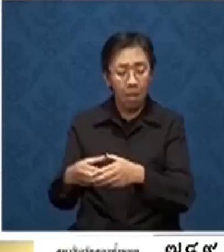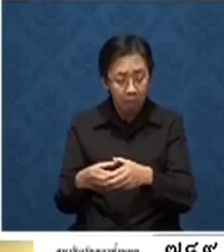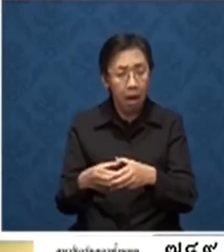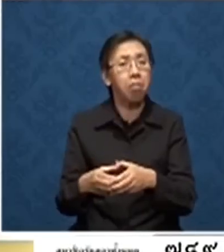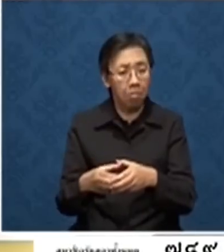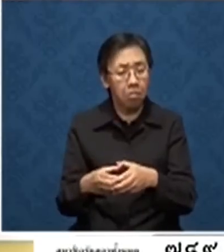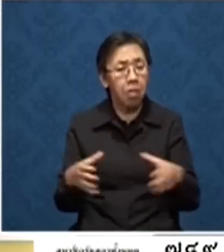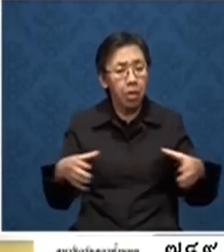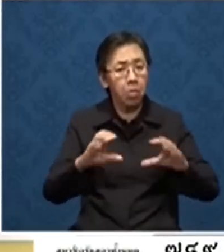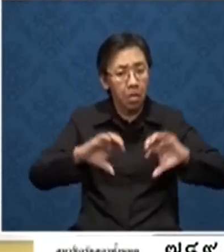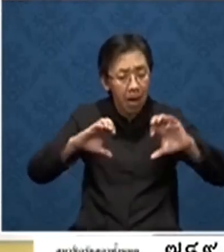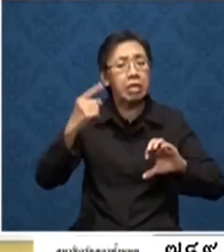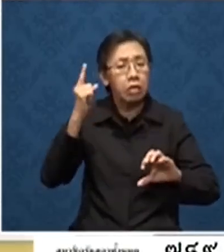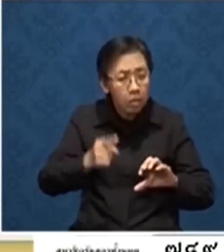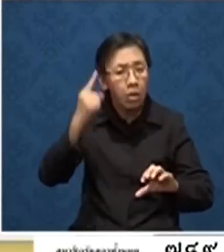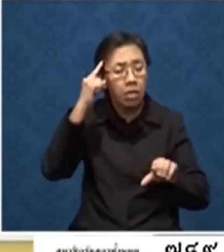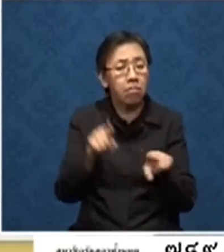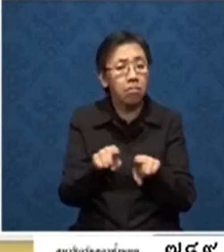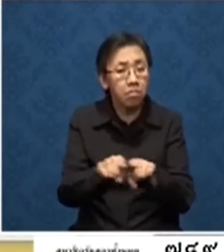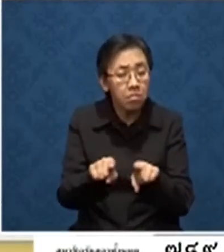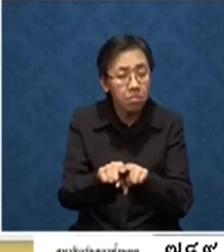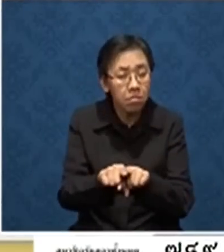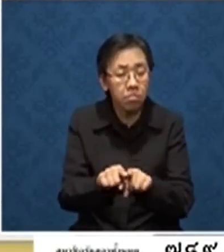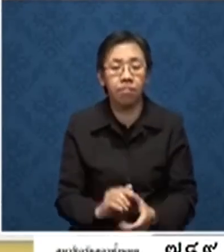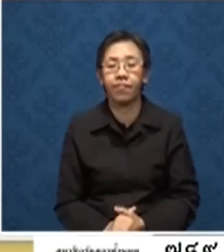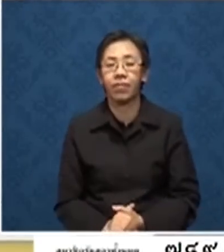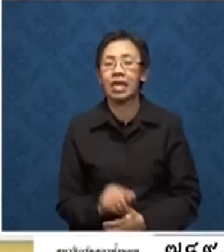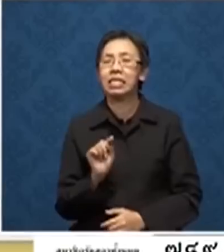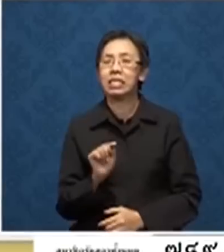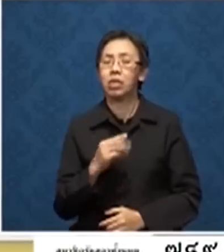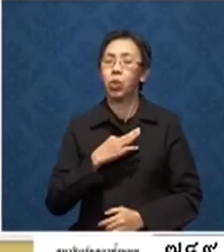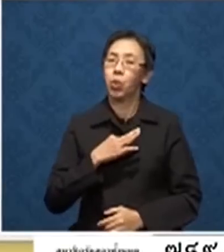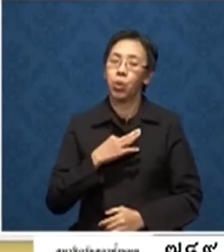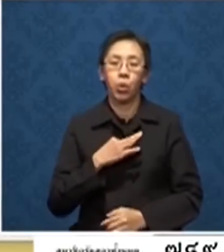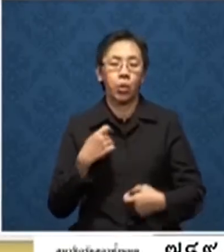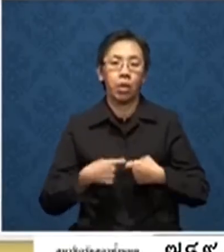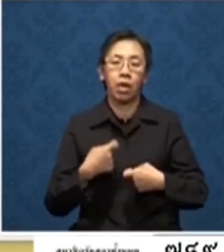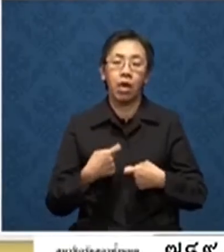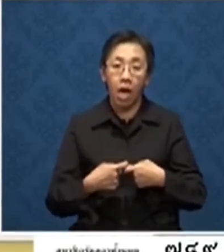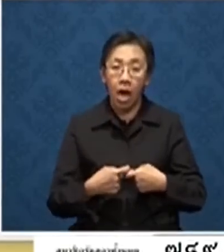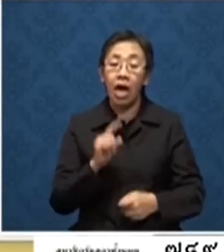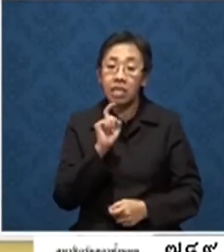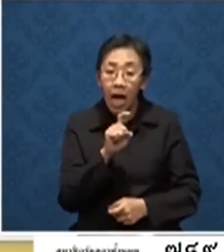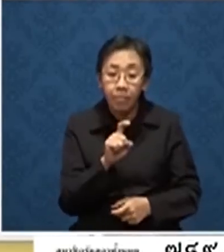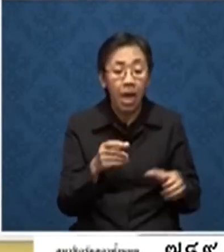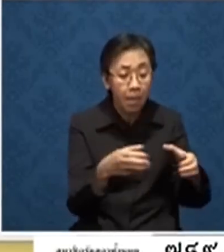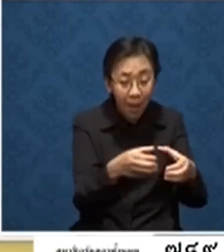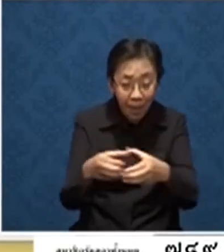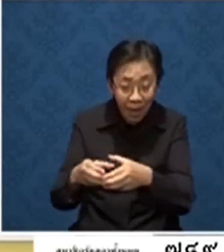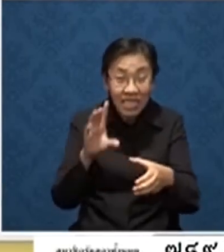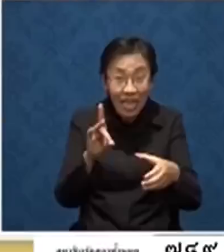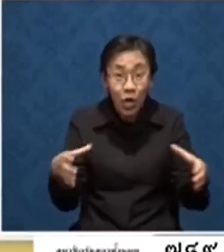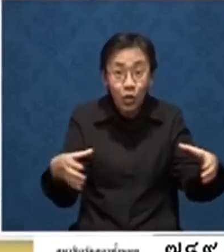กันนี่คือสิ่งที่มันก็ลำบากนะครับผมก็ต้องถามอีก 7พรรคร่วมว่าไง